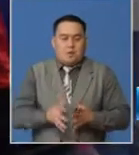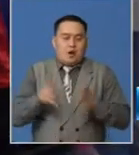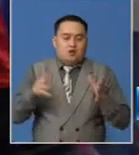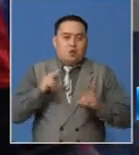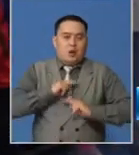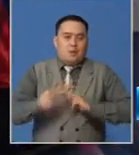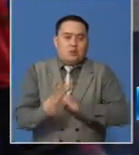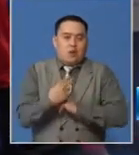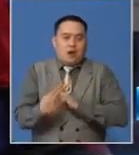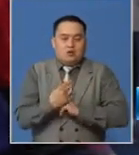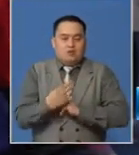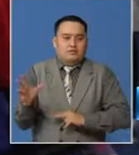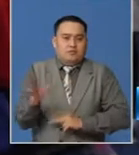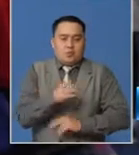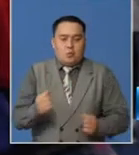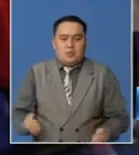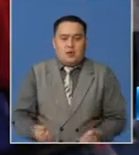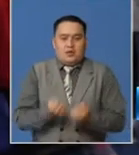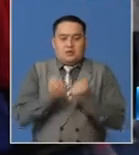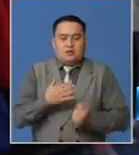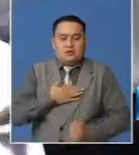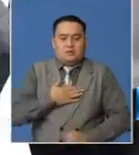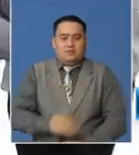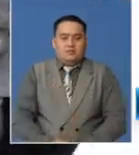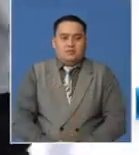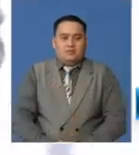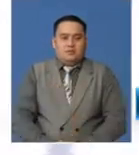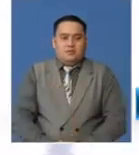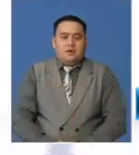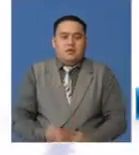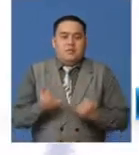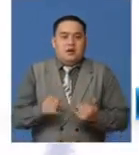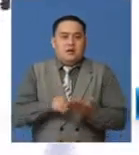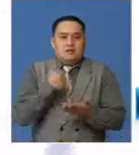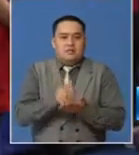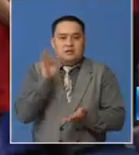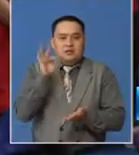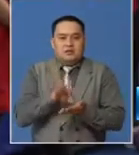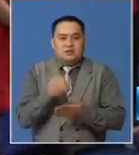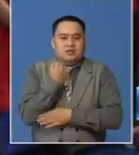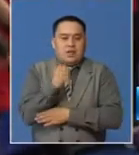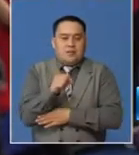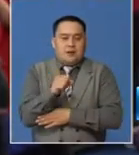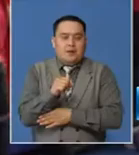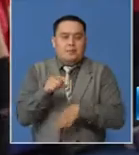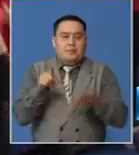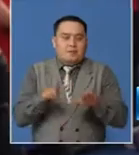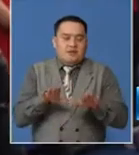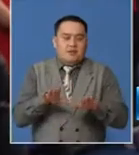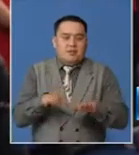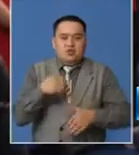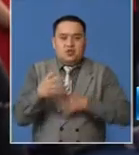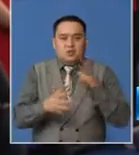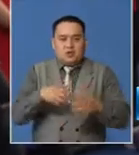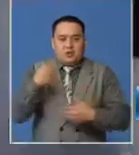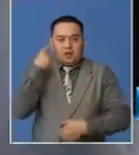на тренировках и за всестороннюю поддержку на самих соревнованиях. Теперь моя главная задача – завоевать одно из призовых мест на